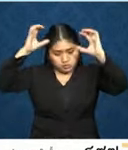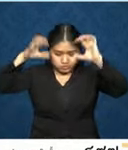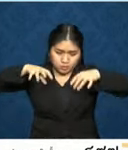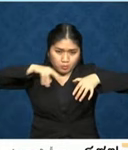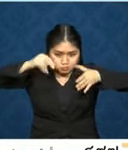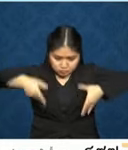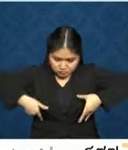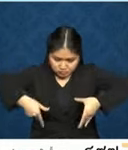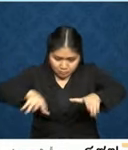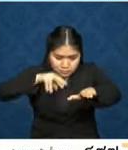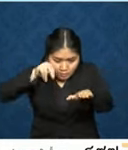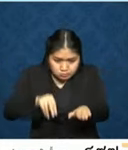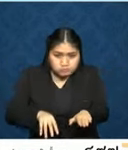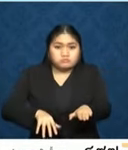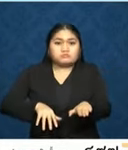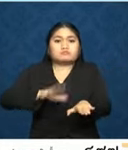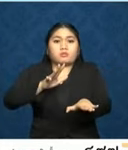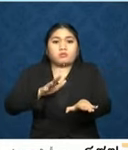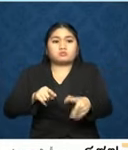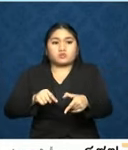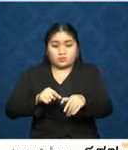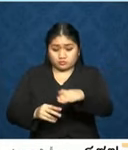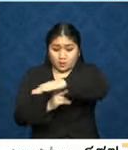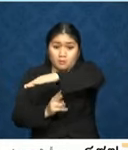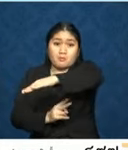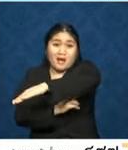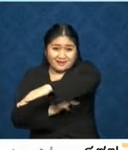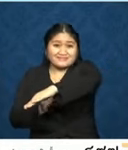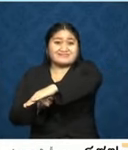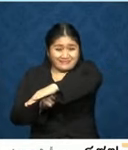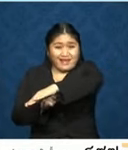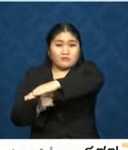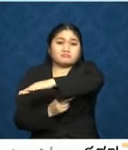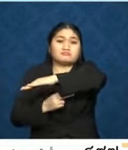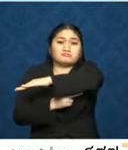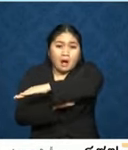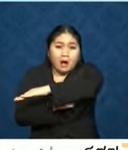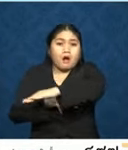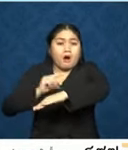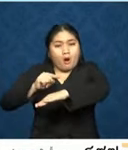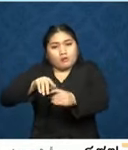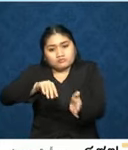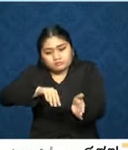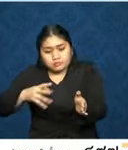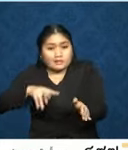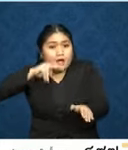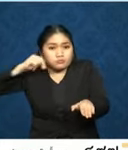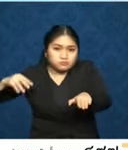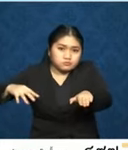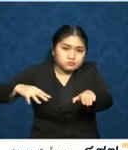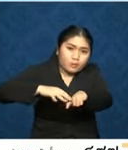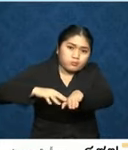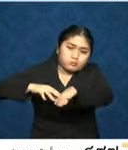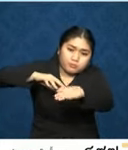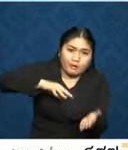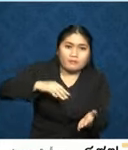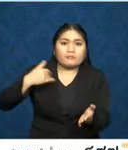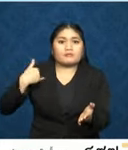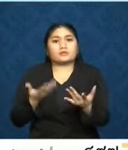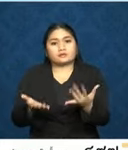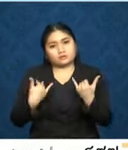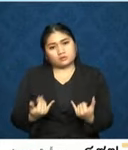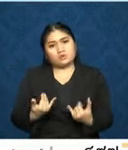ท่วงเส้นทางนะครับแล้วก็พัดสะพานที่ชาวบ้านร่วมกันสร้างนี่แหละครับพังเสียหายจึงขอความอนุเคราะห์หน่วยงานที่เกี่ยวข้องจัดสรรงบ